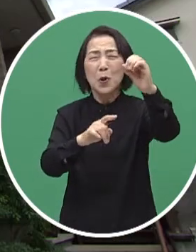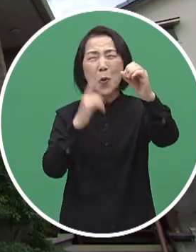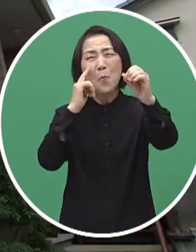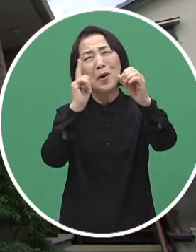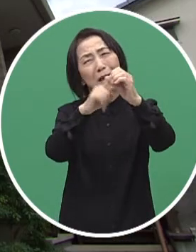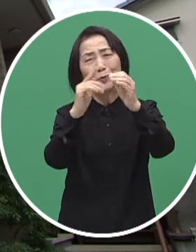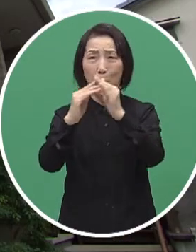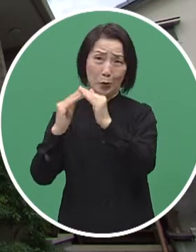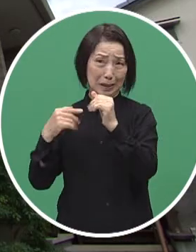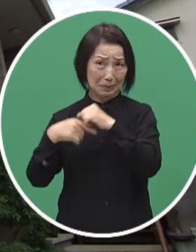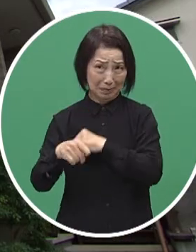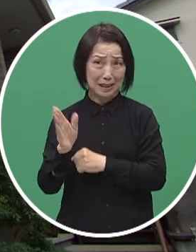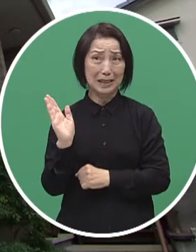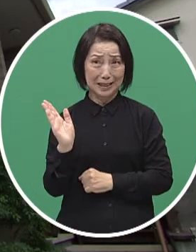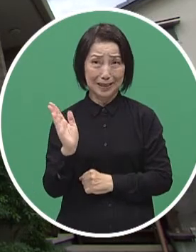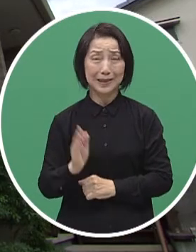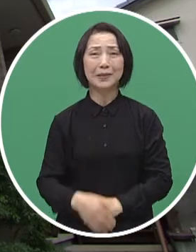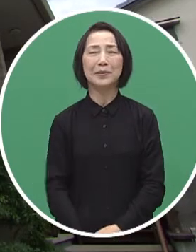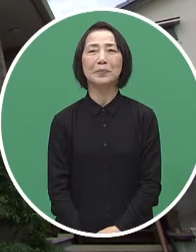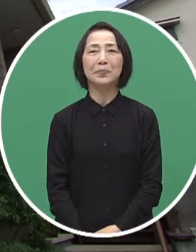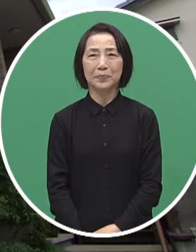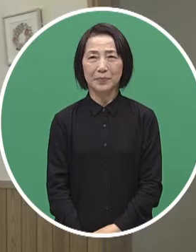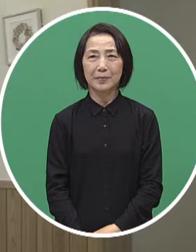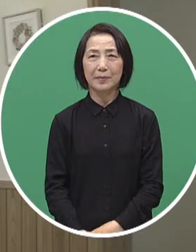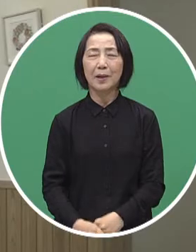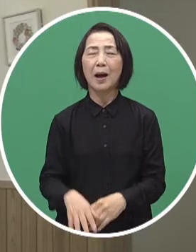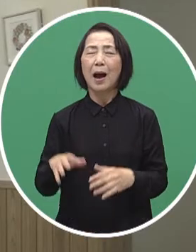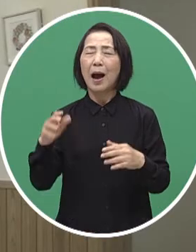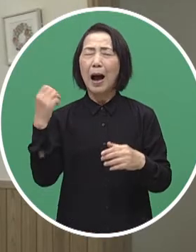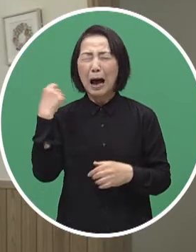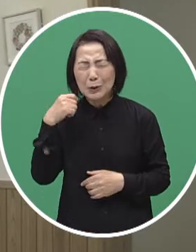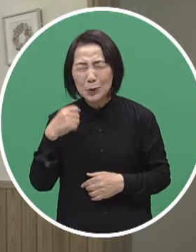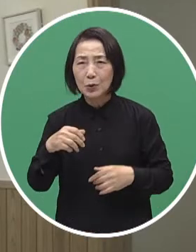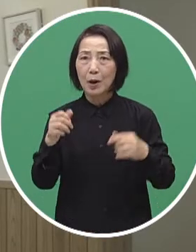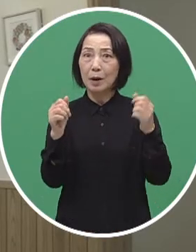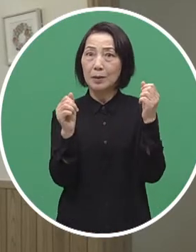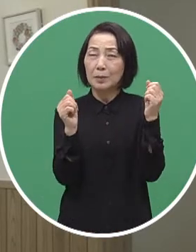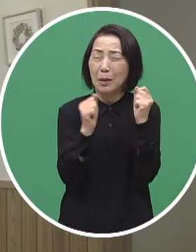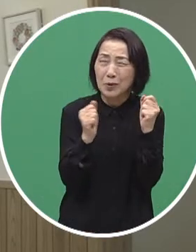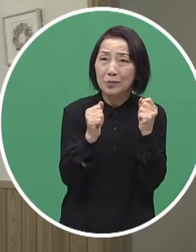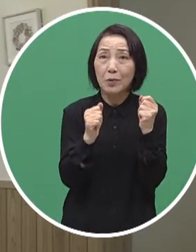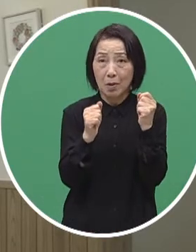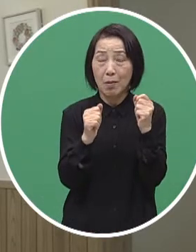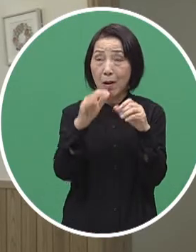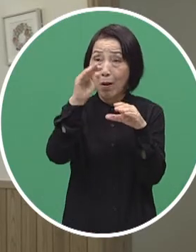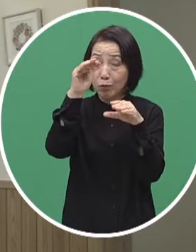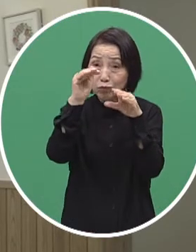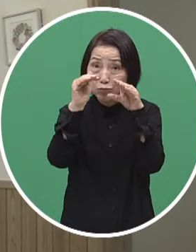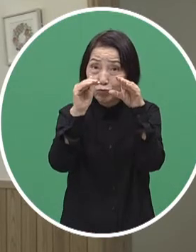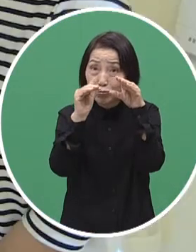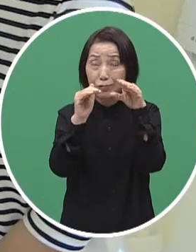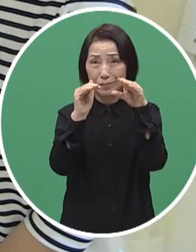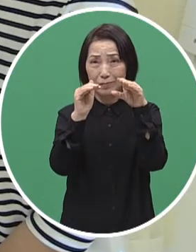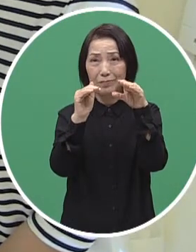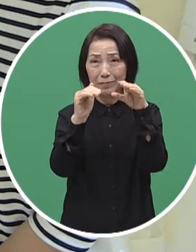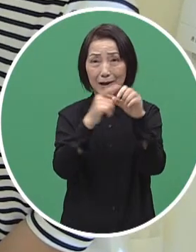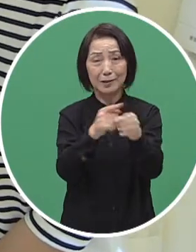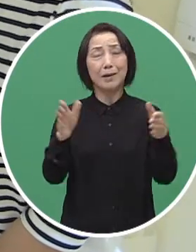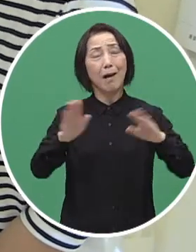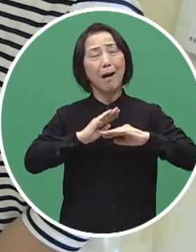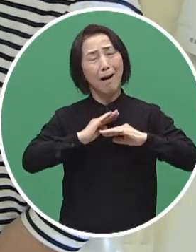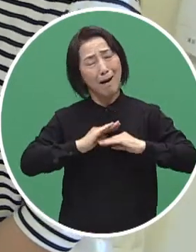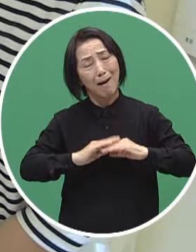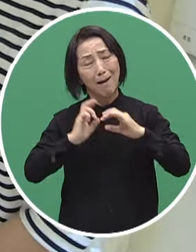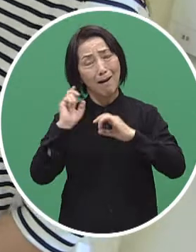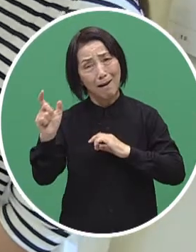目指す住宅です暑いとか寒いとか言うようなものが差が少なくなったというかまぁ